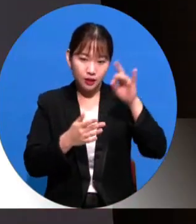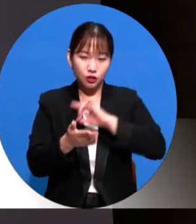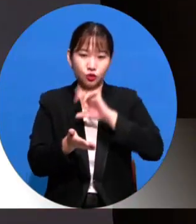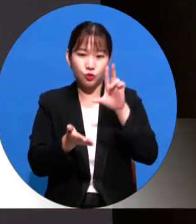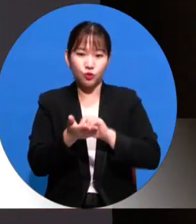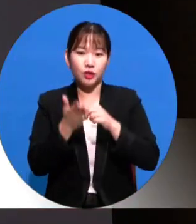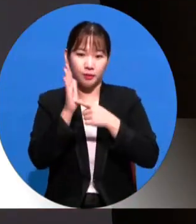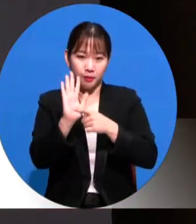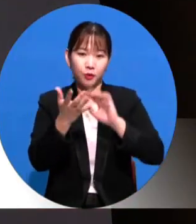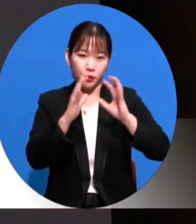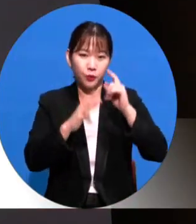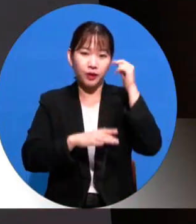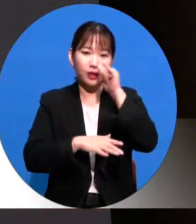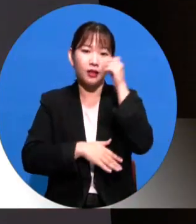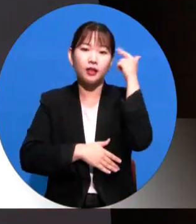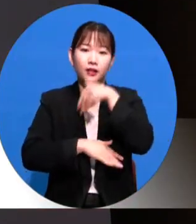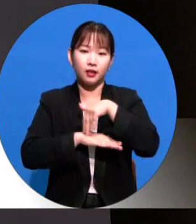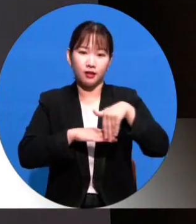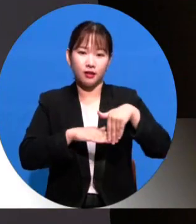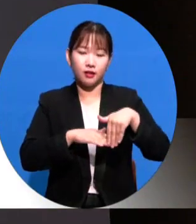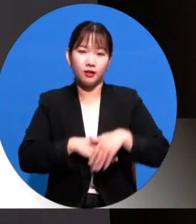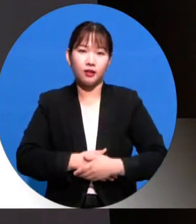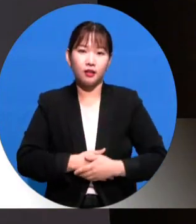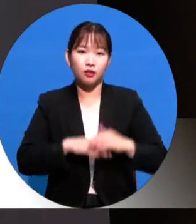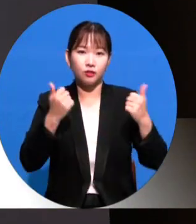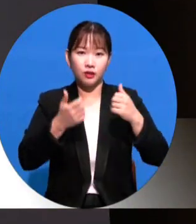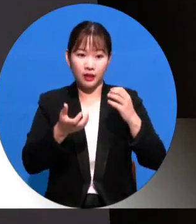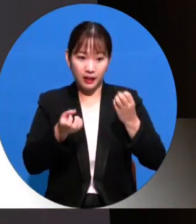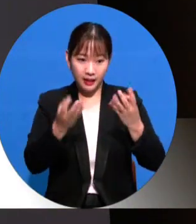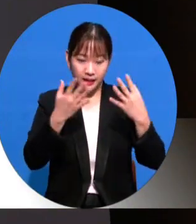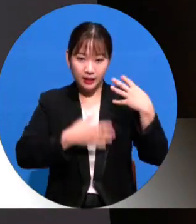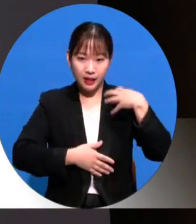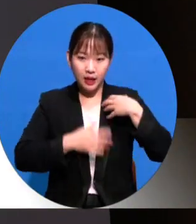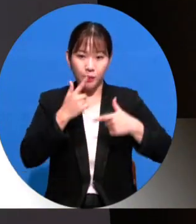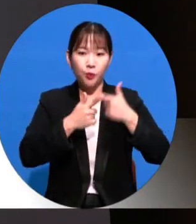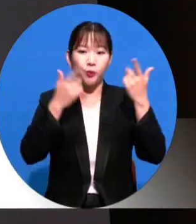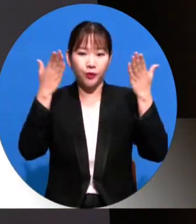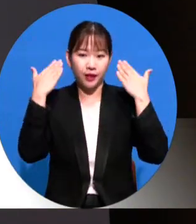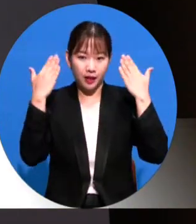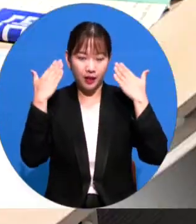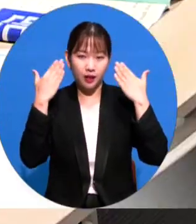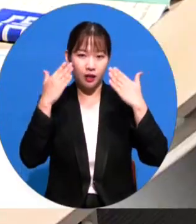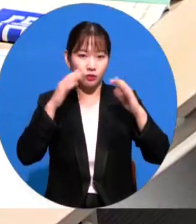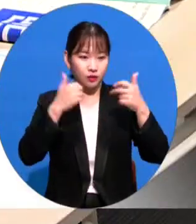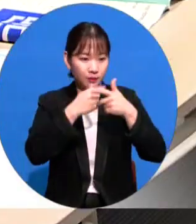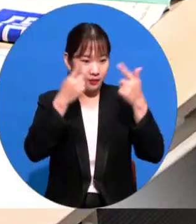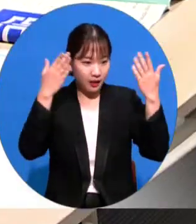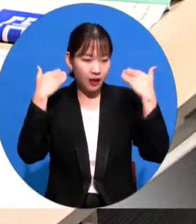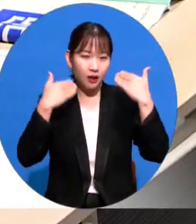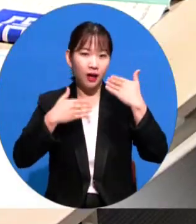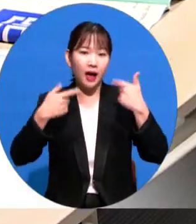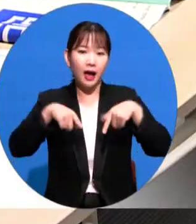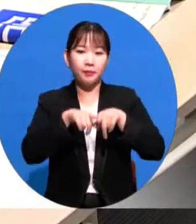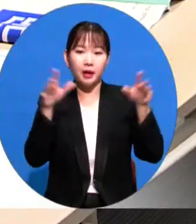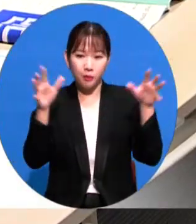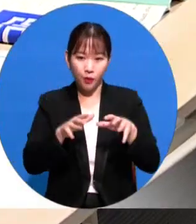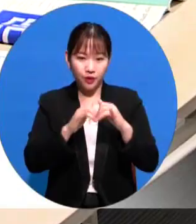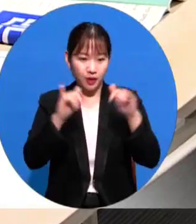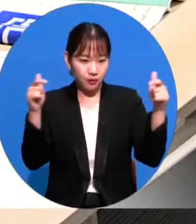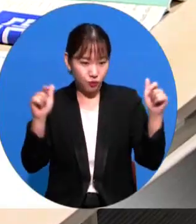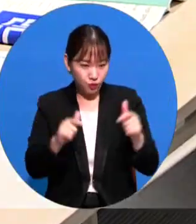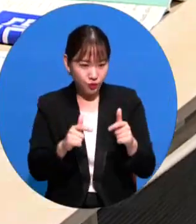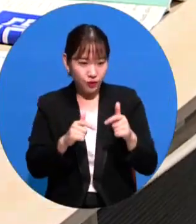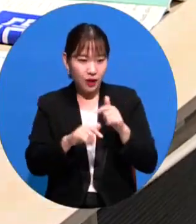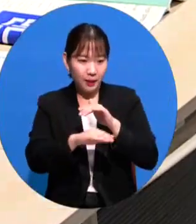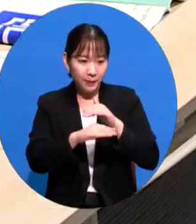토론이 이루어질 예정입니다. 국회 포럼을 주관하는 목포대학교는 국립대학들이 공동으로 인구 소멸의